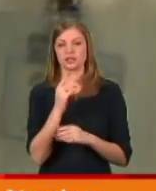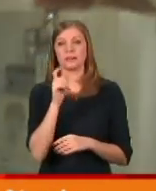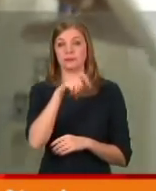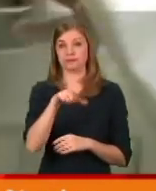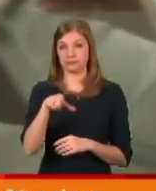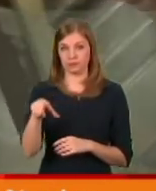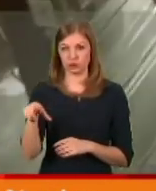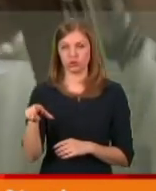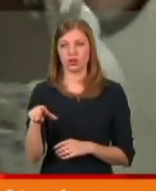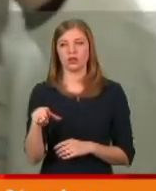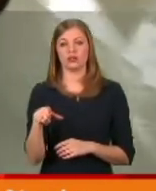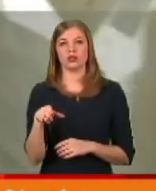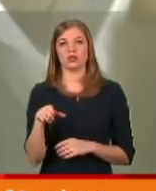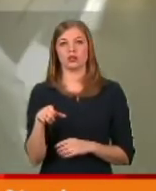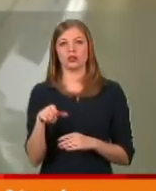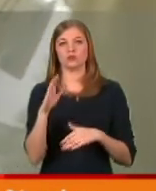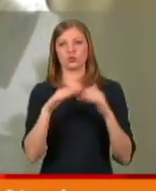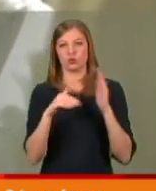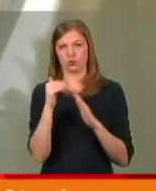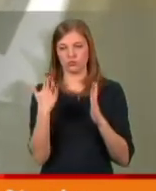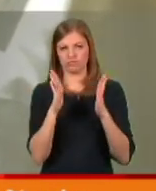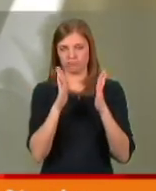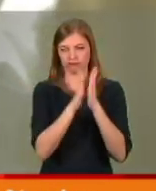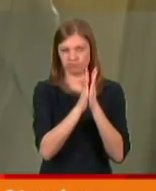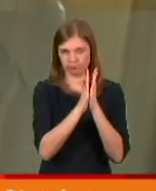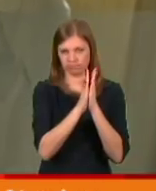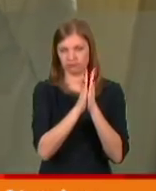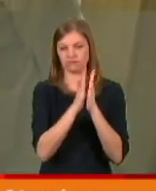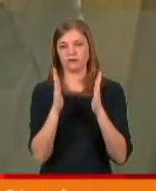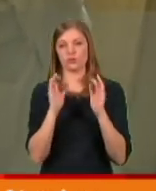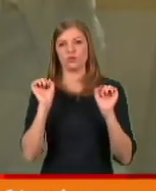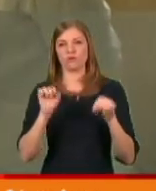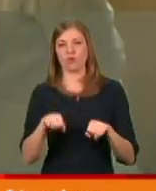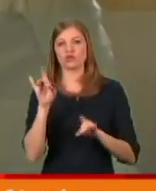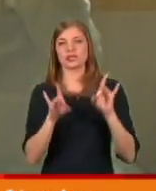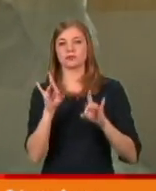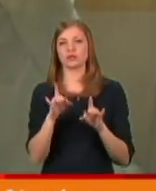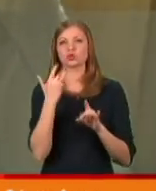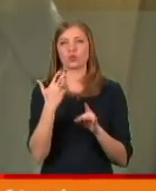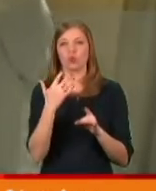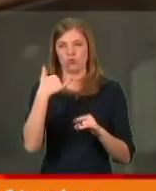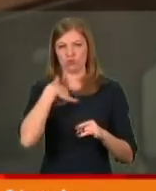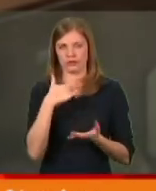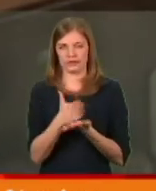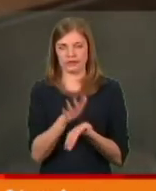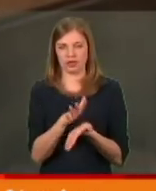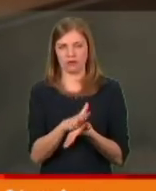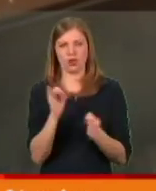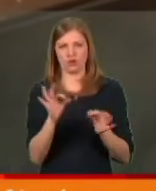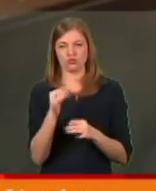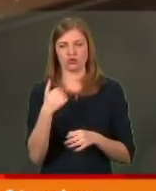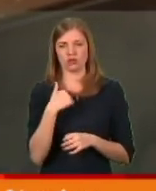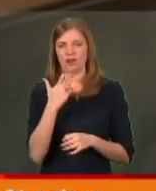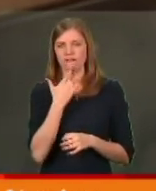Персонал, да? Прижимая вот таким образом руки, может измерить степень загрязнения. А це нічого, що його